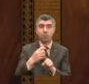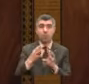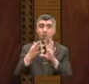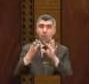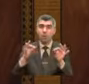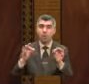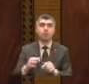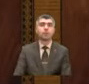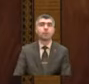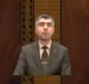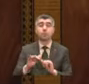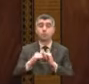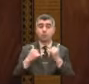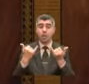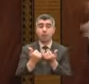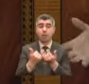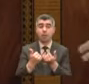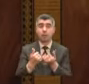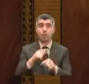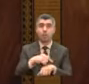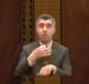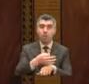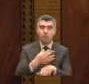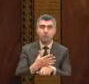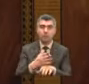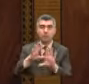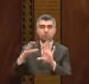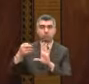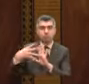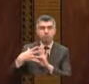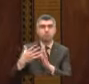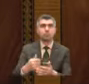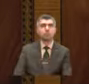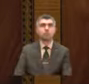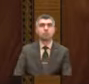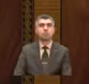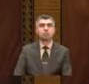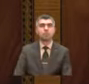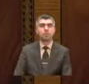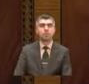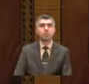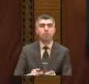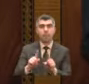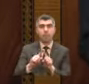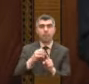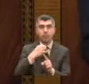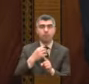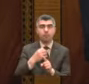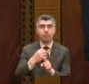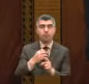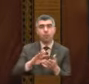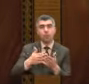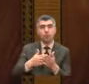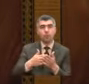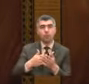سيد موضوع التنمية المستدامة يحتاج إلى وقت، موضوع الطاقات المتجددة يحتاج إلى وقت، ولذلك كنعتذر ما غنحترمش الترتيب، ما غنمشيش